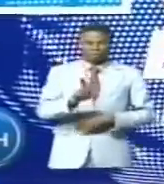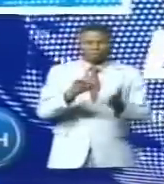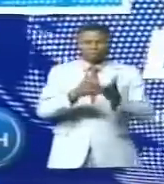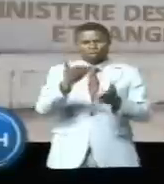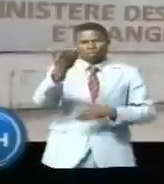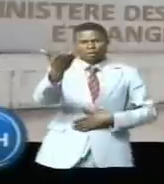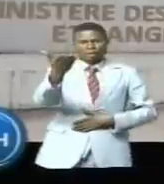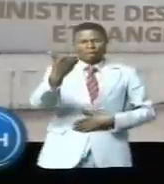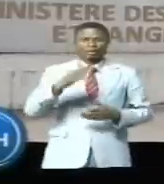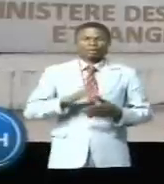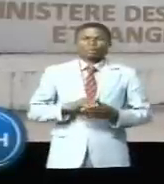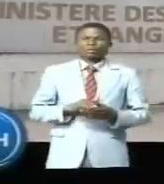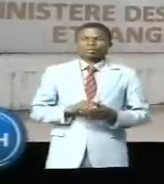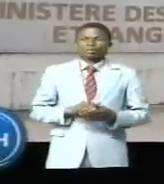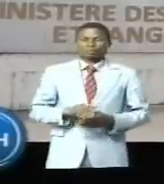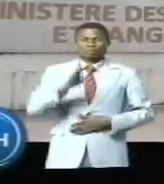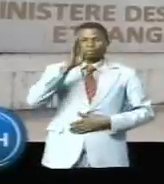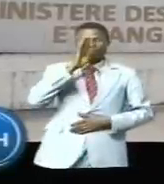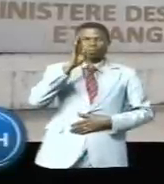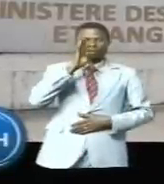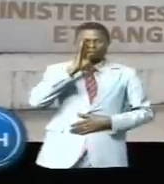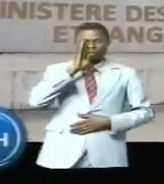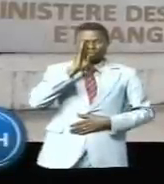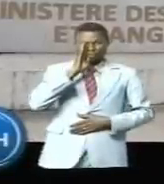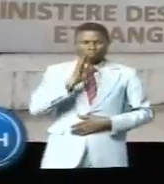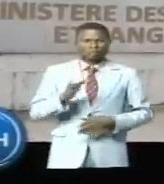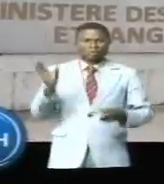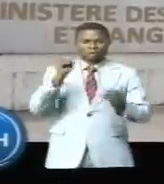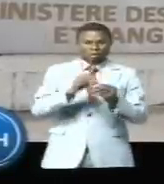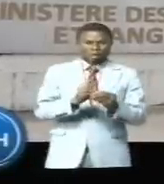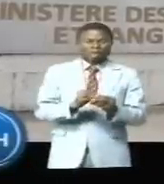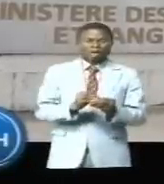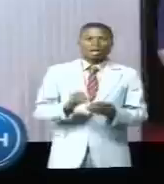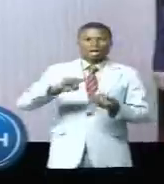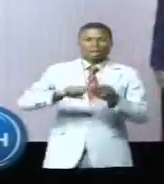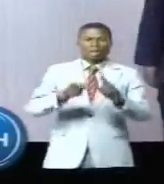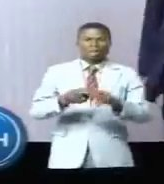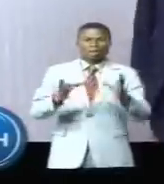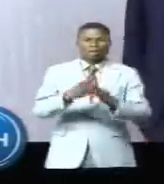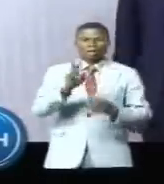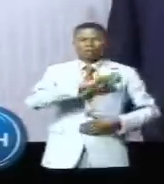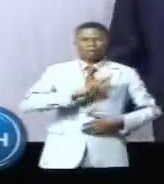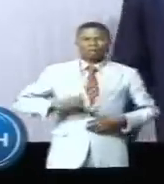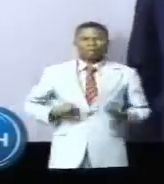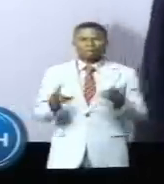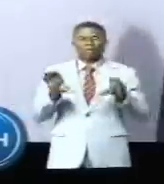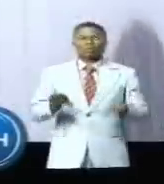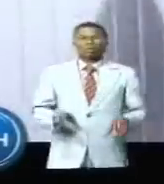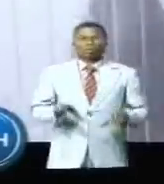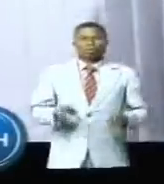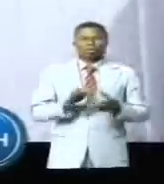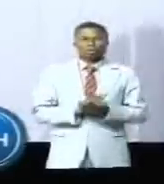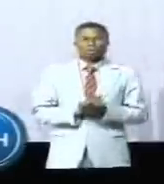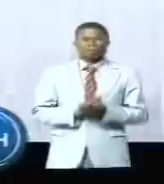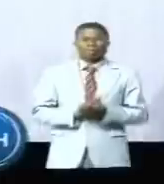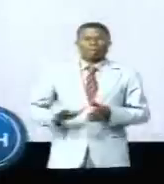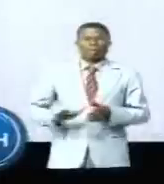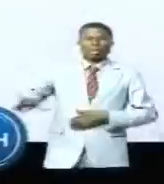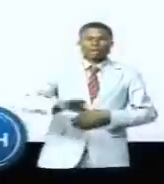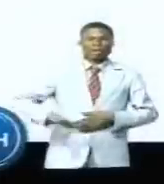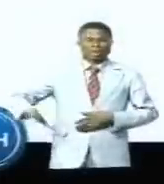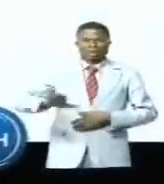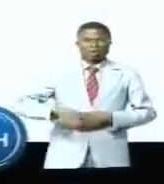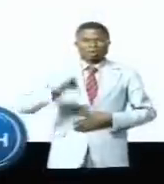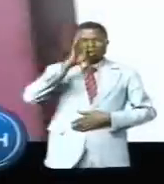Amoury. La Belgique redynamise sa coopération avec la République démocratique du Congo. Le Royaume de